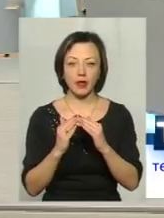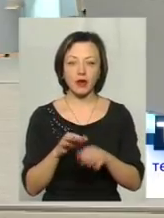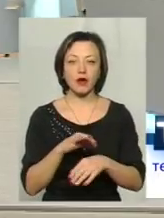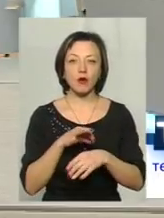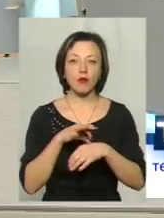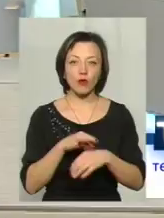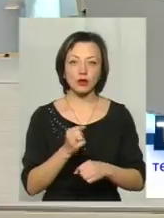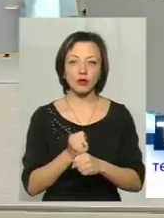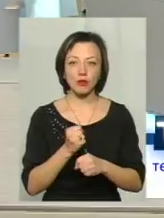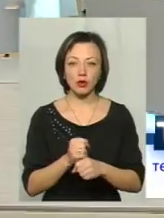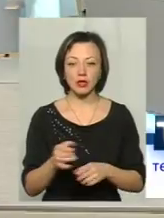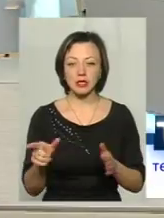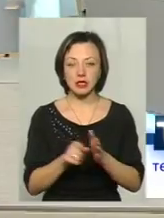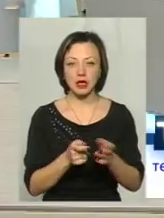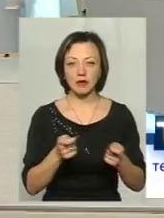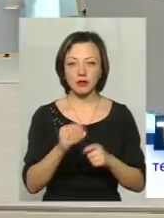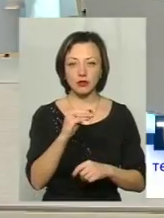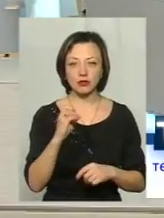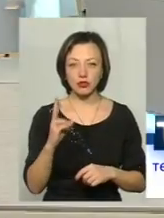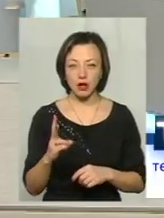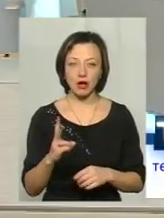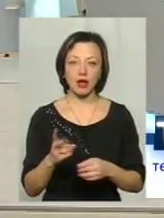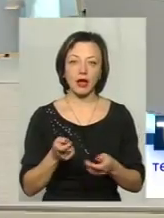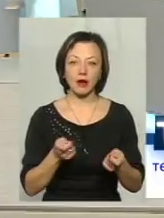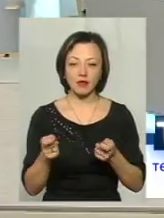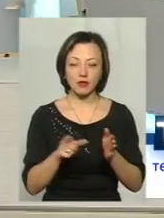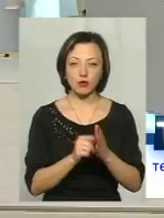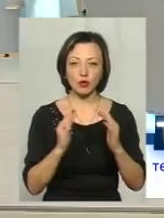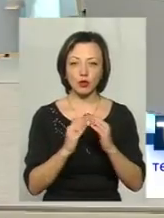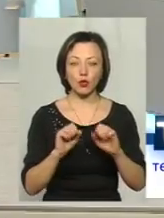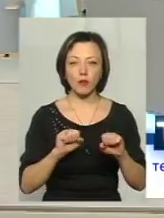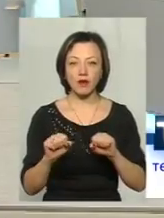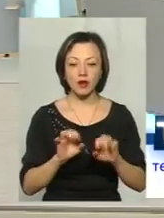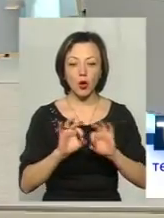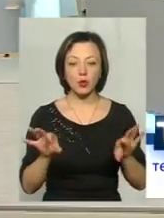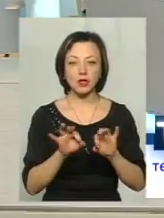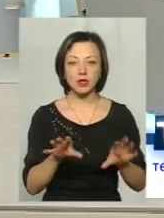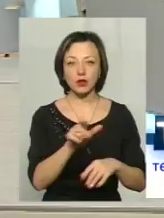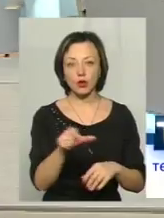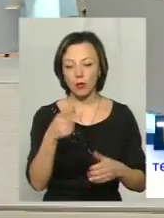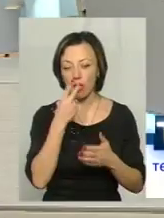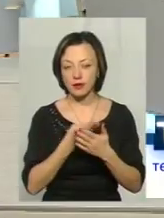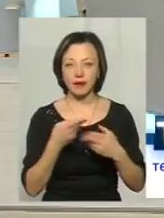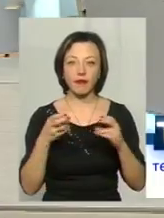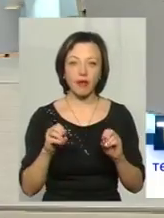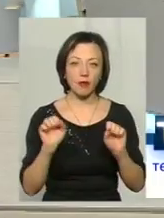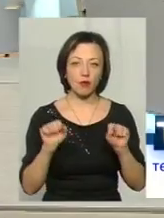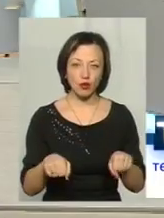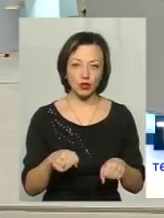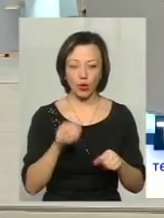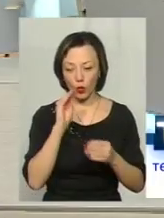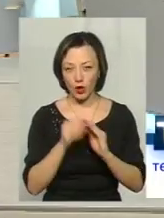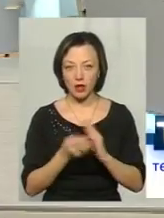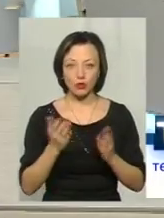Робота проводиться і з керівництвом ЖЕКів, і з керівництвом будинку управлінь, щоб людям роз'яснити, показати, де можна укритися.